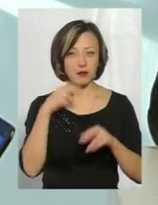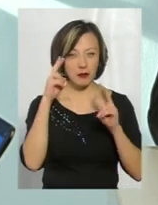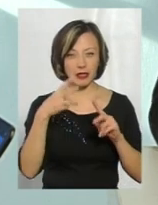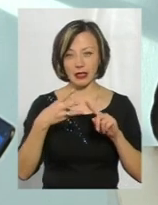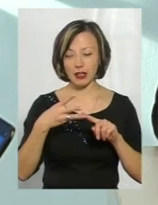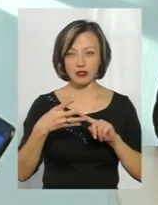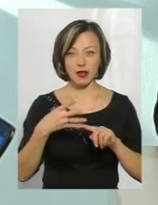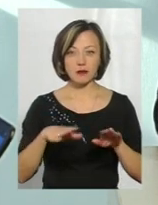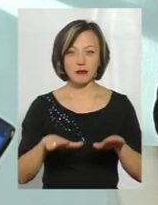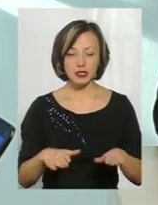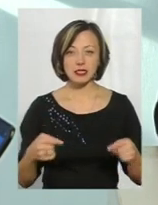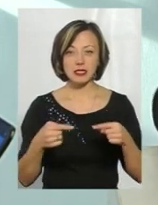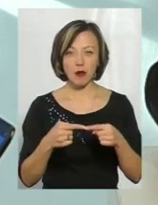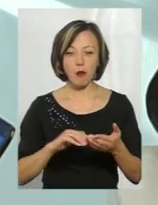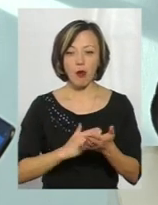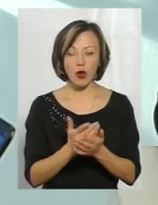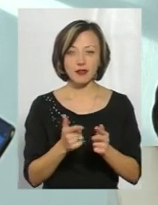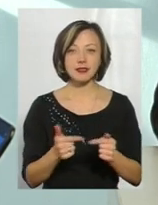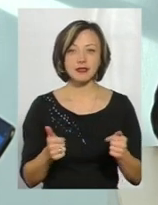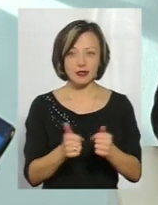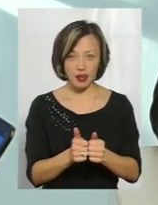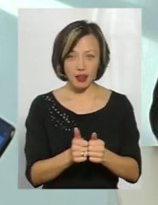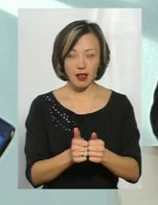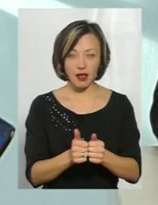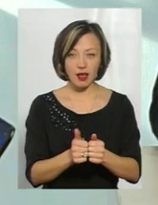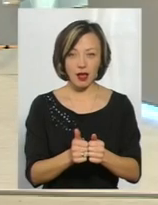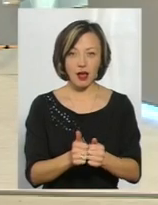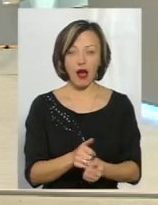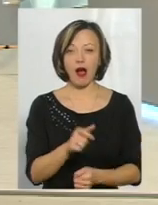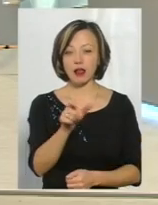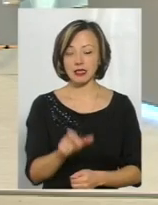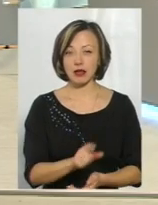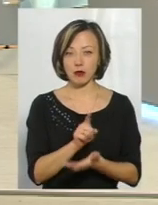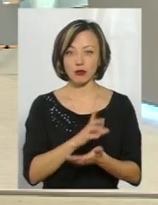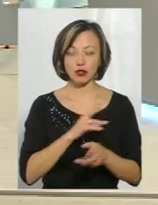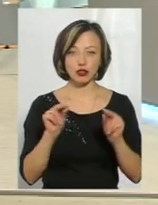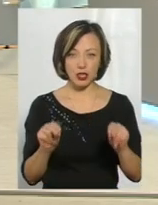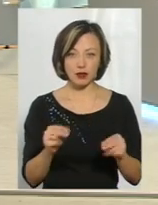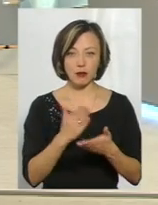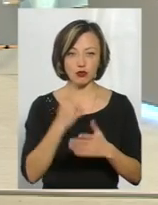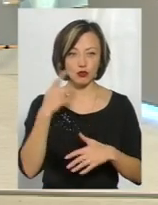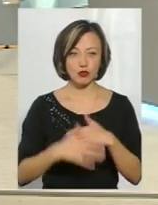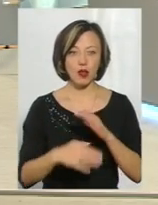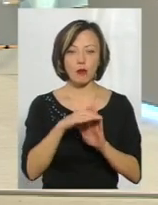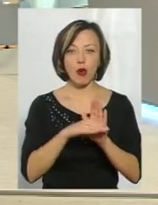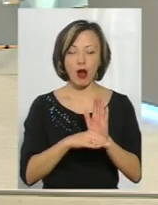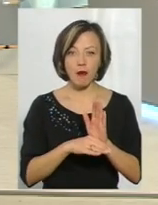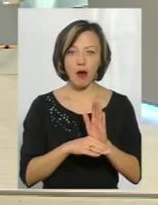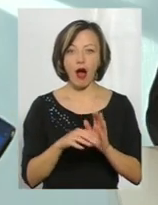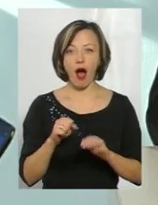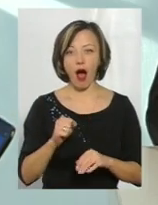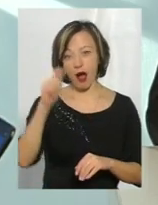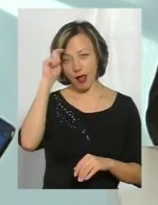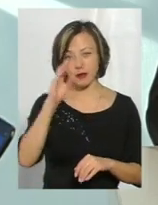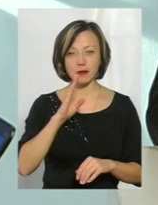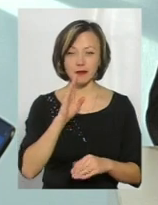чи четвертому місці саме політсила, кандидат має бути чесним, він має мати якусь зрозумілу програму. А гендерні питання